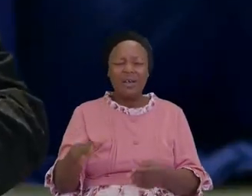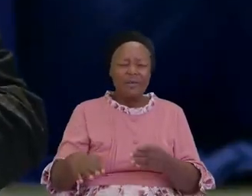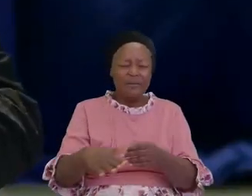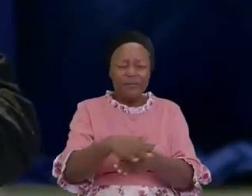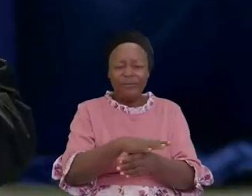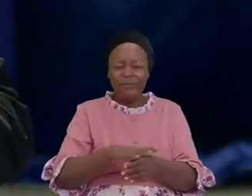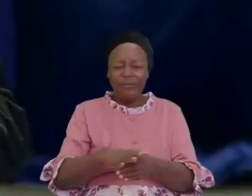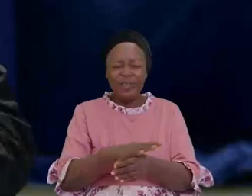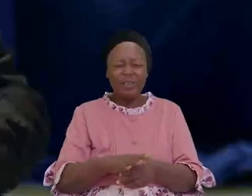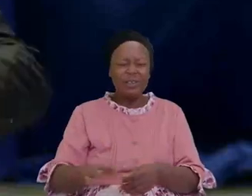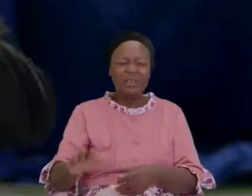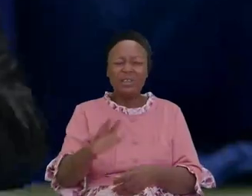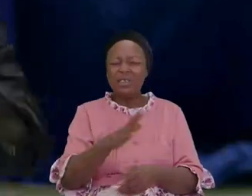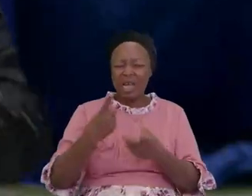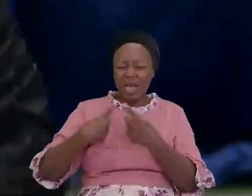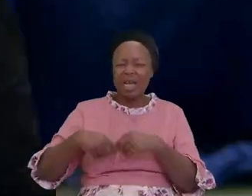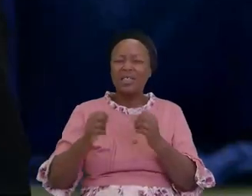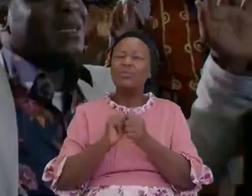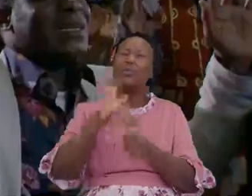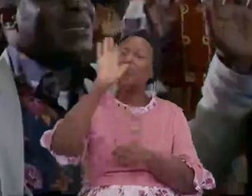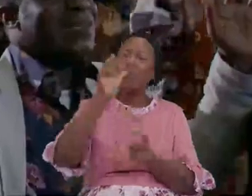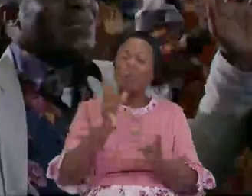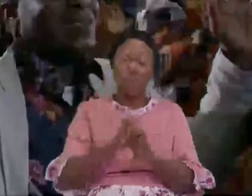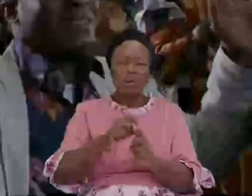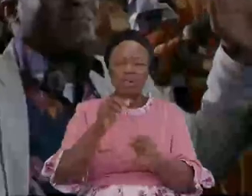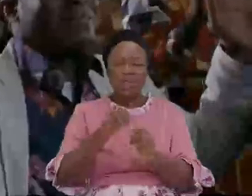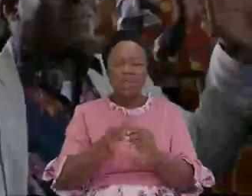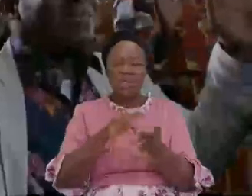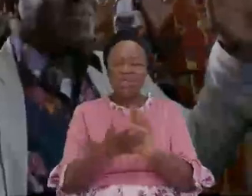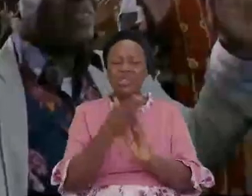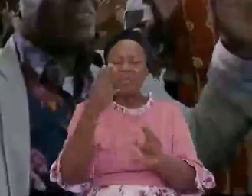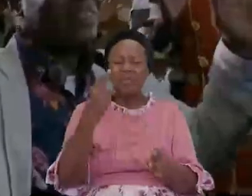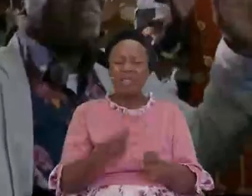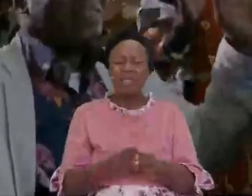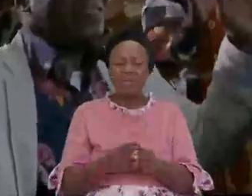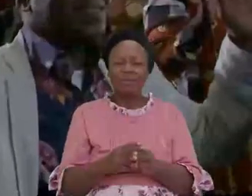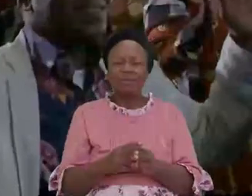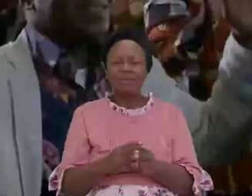remplis le cœur de ta parole au nom de Jésus.